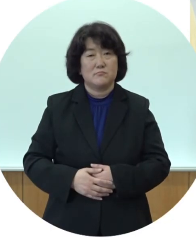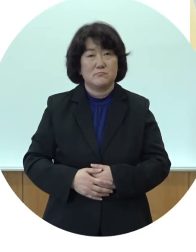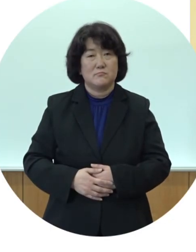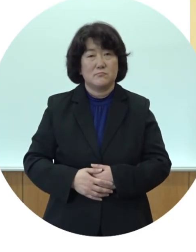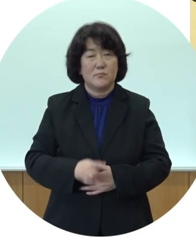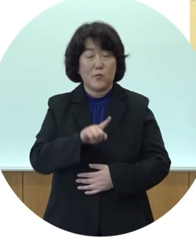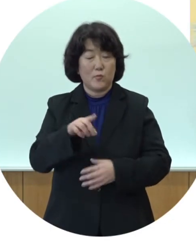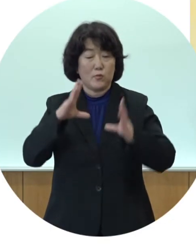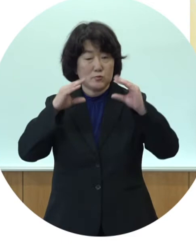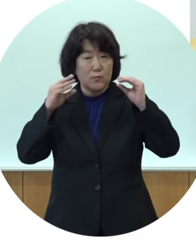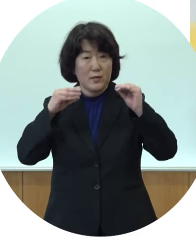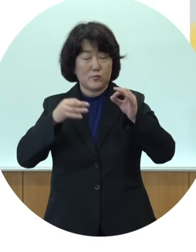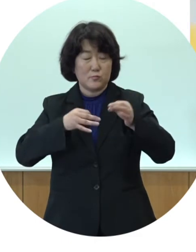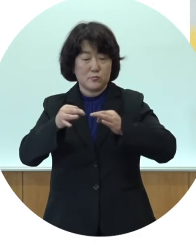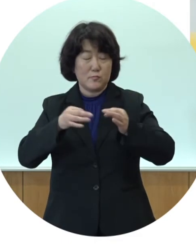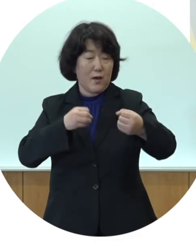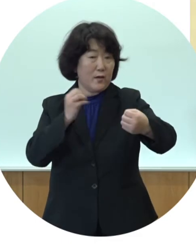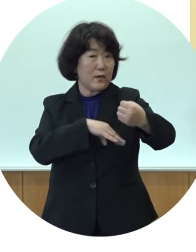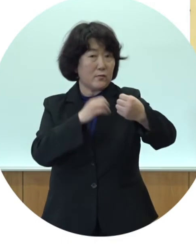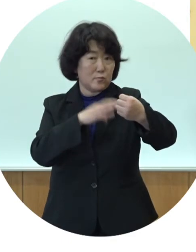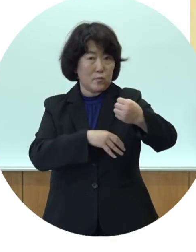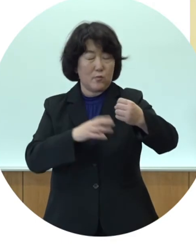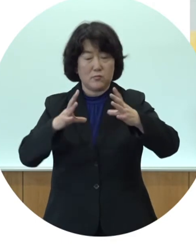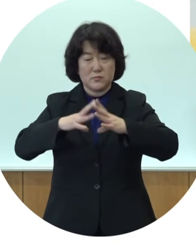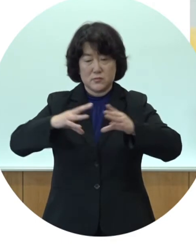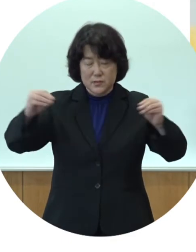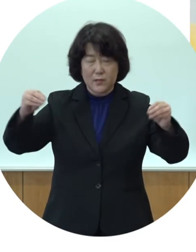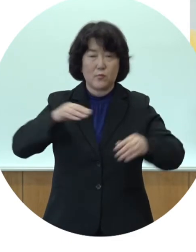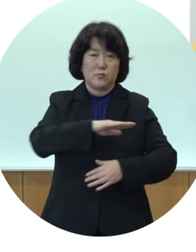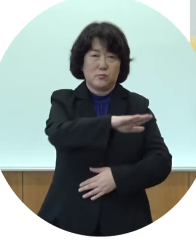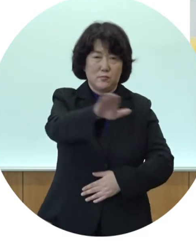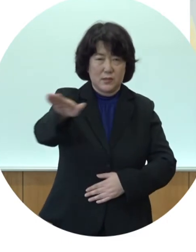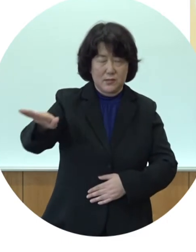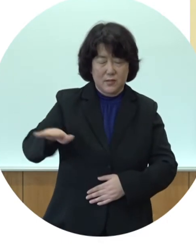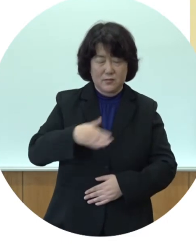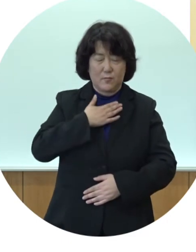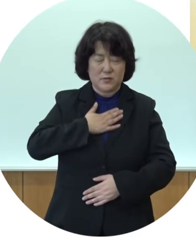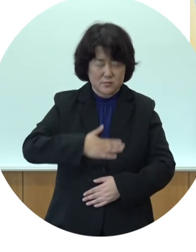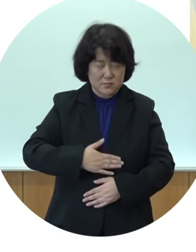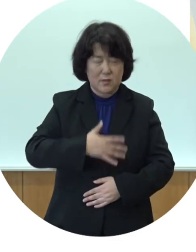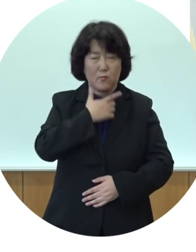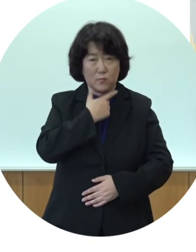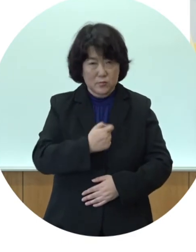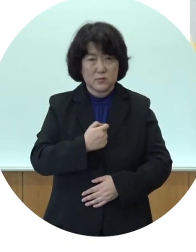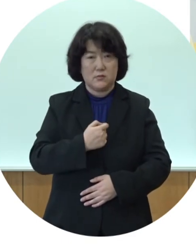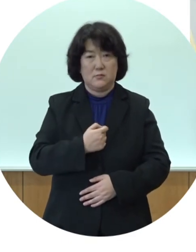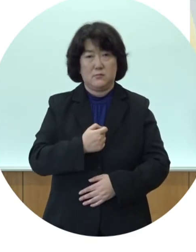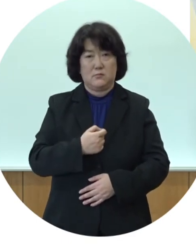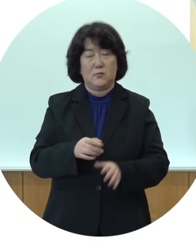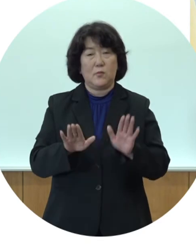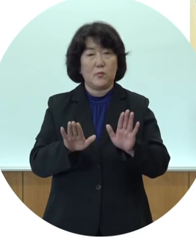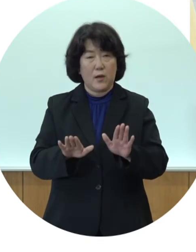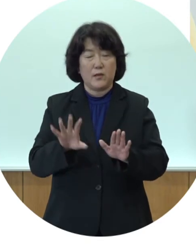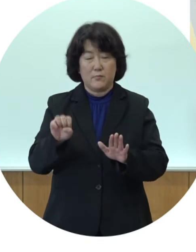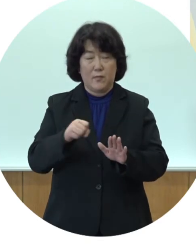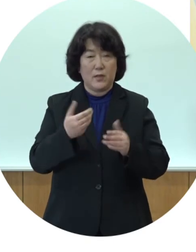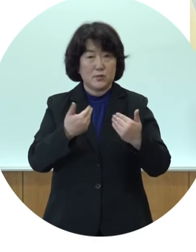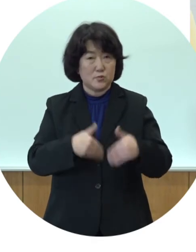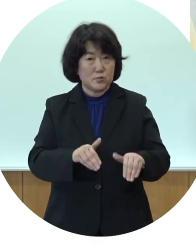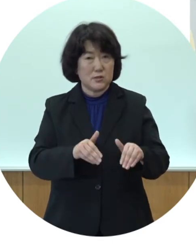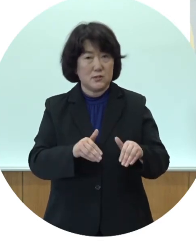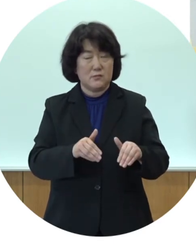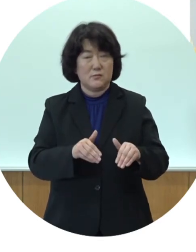このスマイルマーケットを全国の皆さんに知っていただくために、この度今治出身